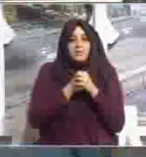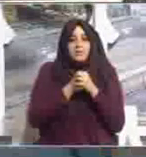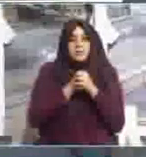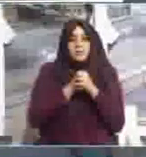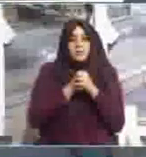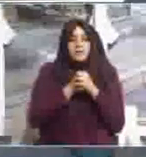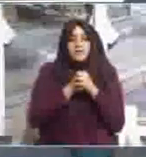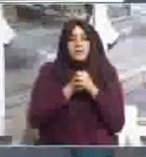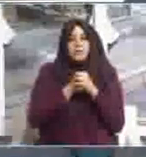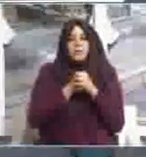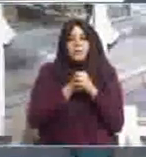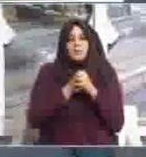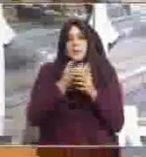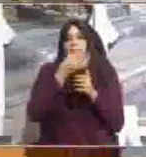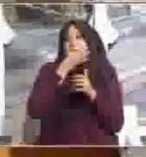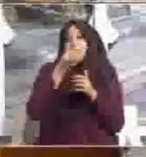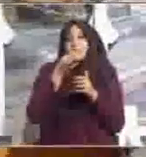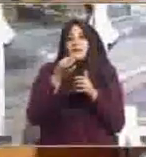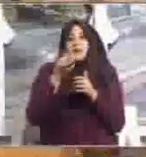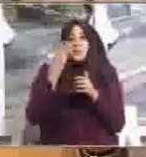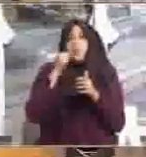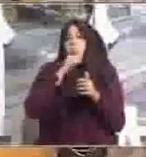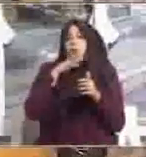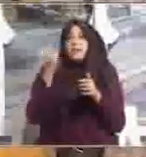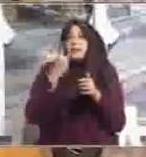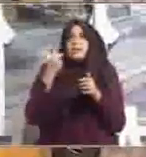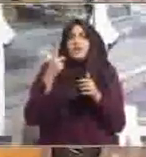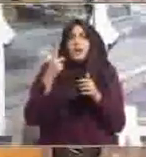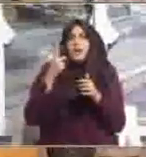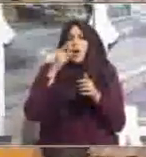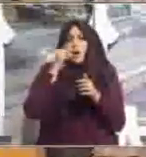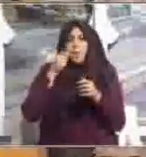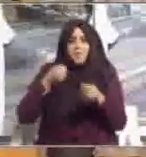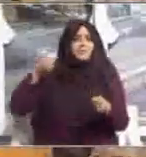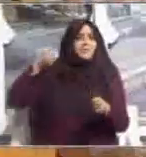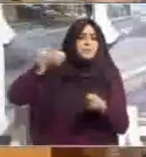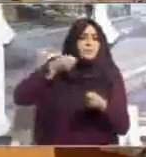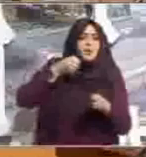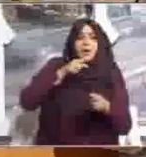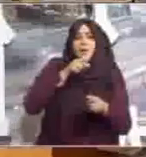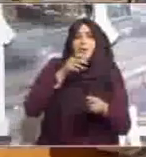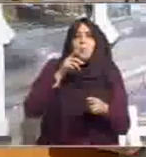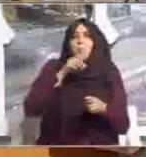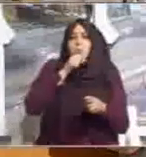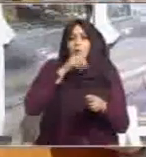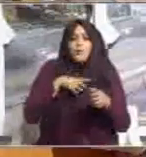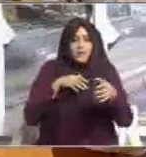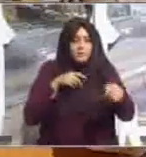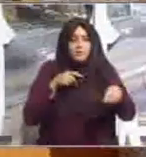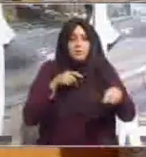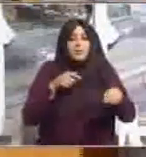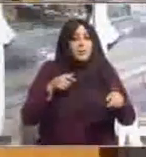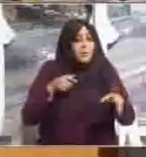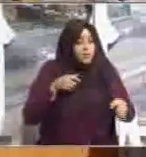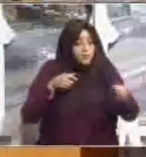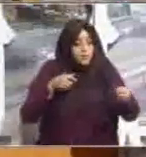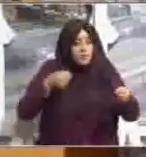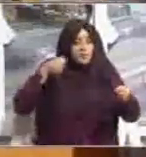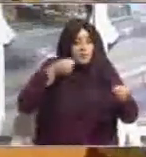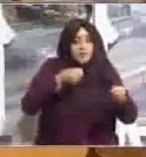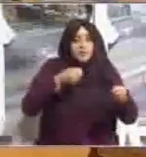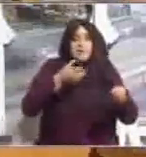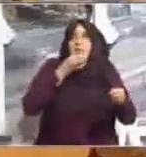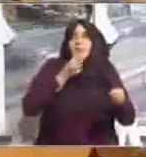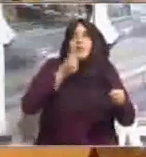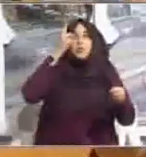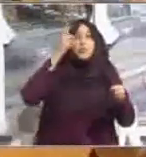ايه سيف صاحب سيف قوي وراء جالس في الشجره من ينجيك من غزوه ذات الرقاع قال الله ايه يسقط سيف